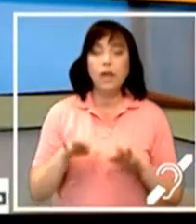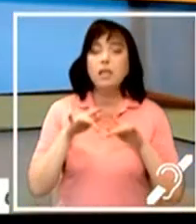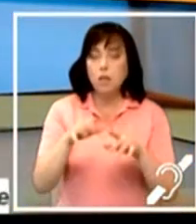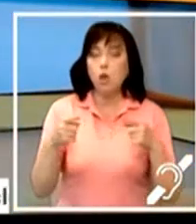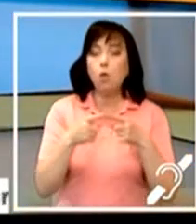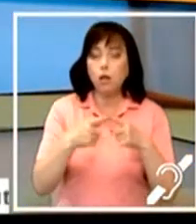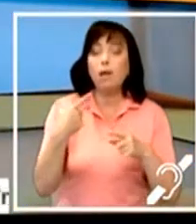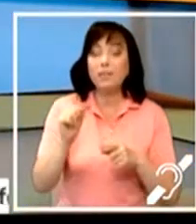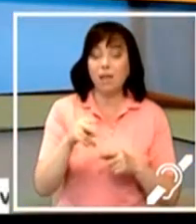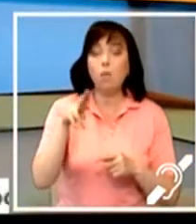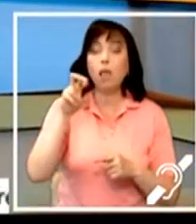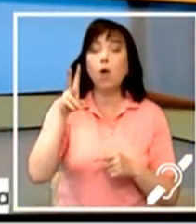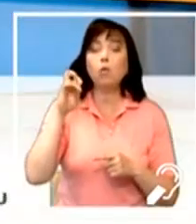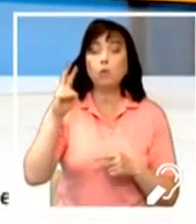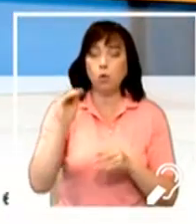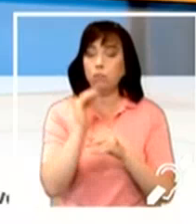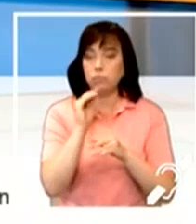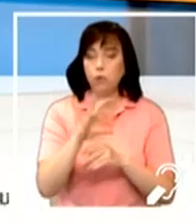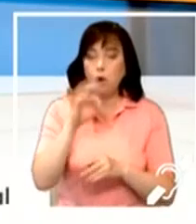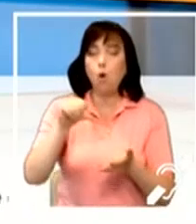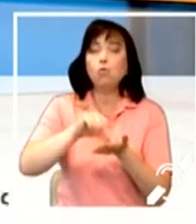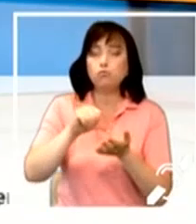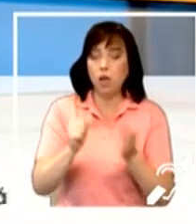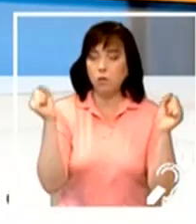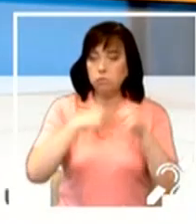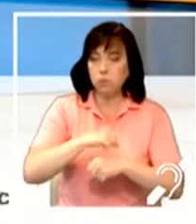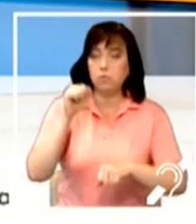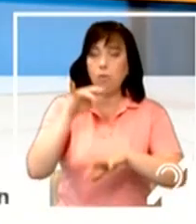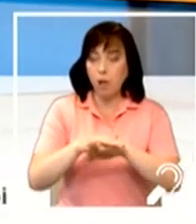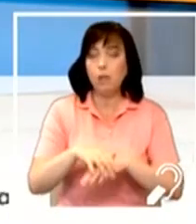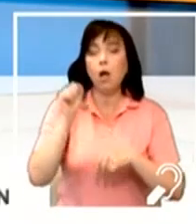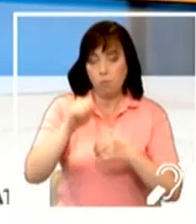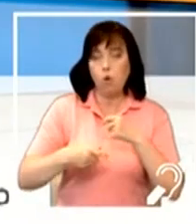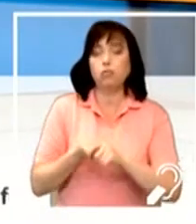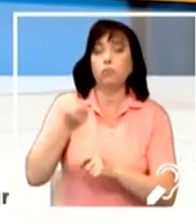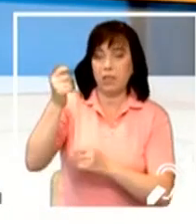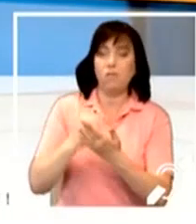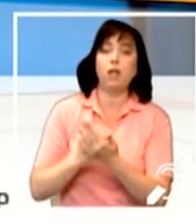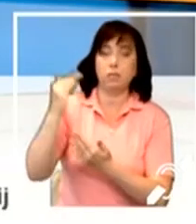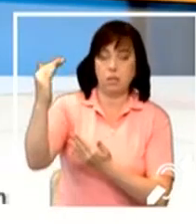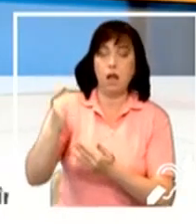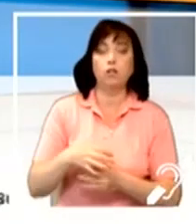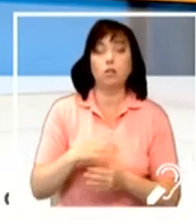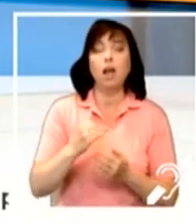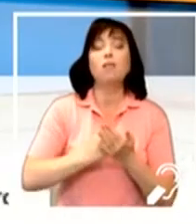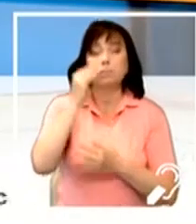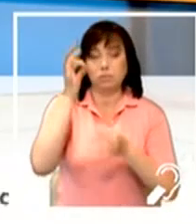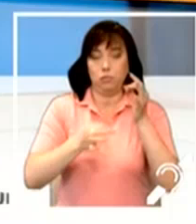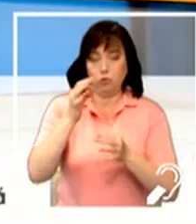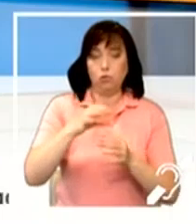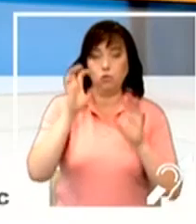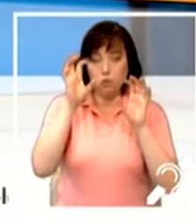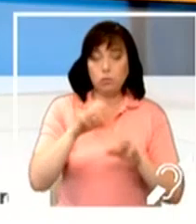Dosarul penal în care Vladimir Plahotniuc este învinuit de implicare în frauda bancară poate merge mai departe. Curtea Constituțională a